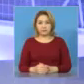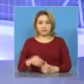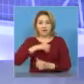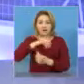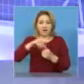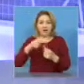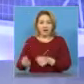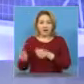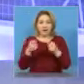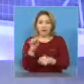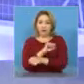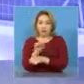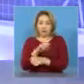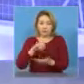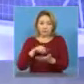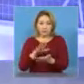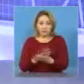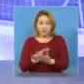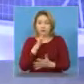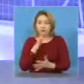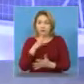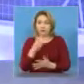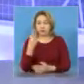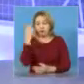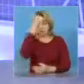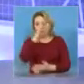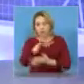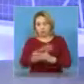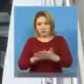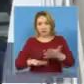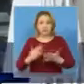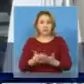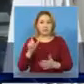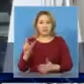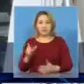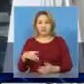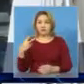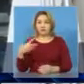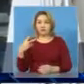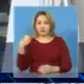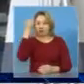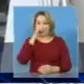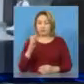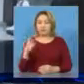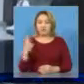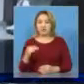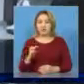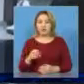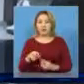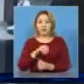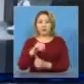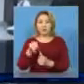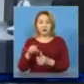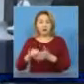Армения елінен әкелінген көліктерді тіркеу мерзімі тағы бір жылға ұзартылды. Енді азаматтар 2022 жылдың 1 наурызына дейін шетелдік